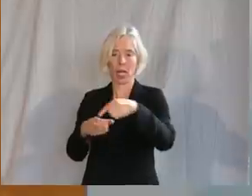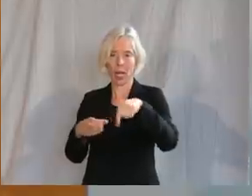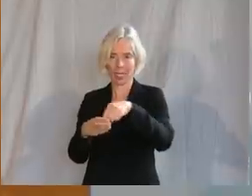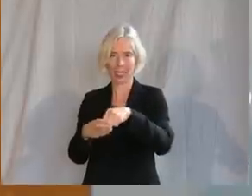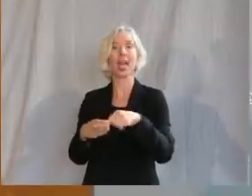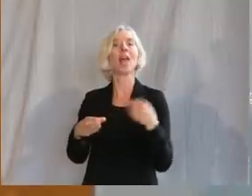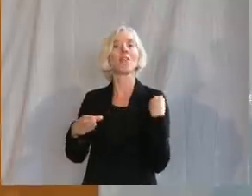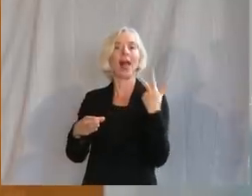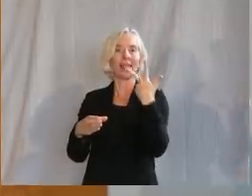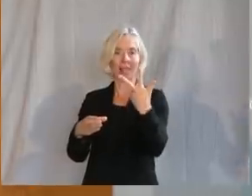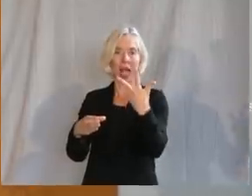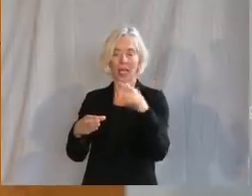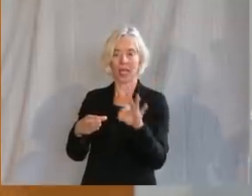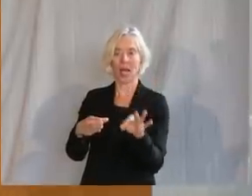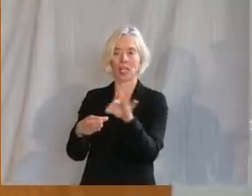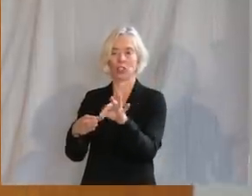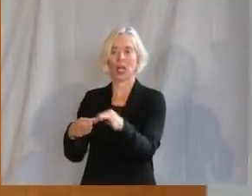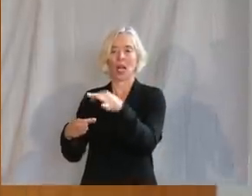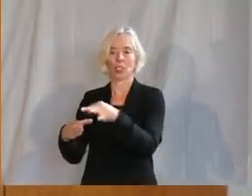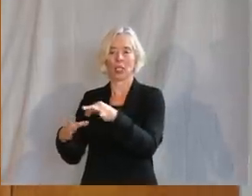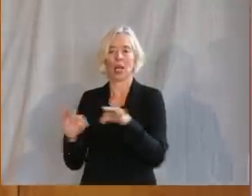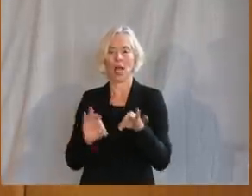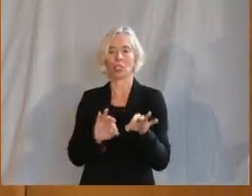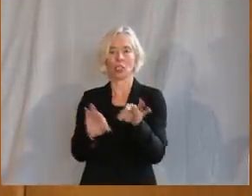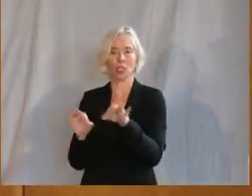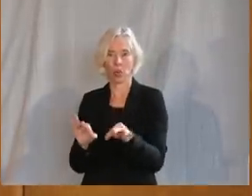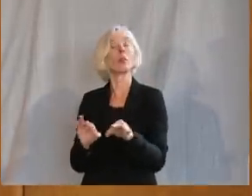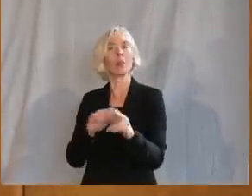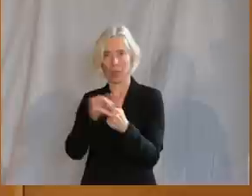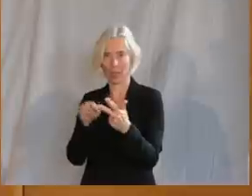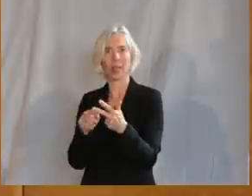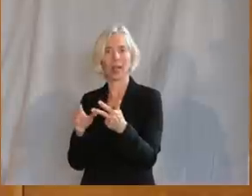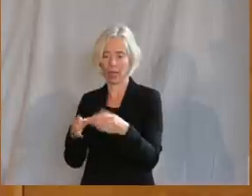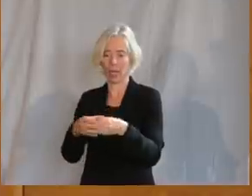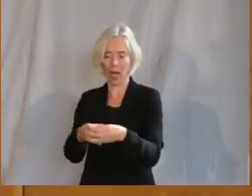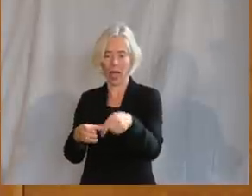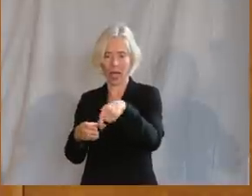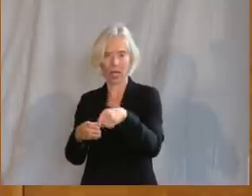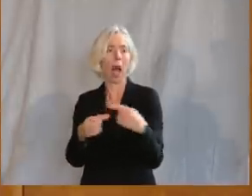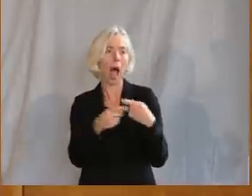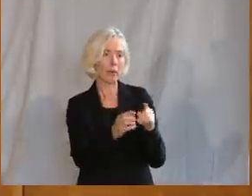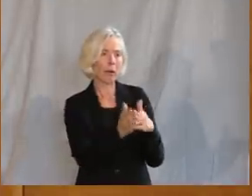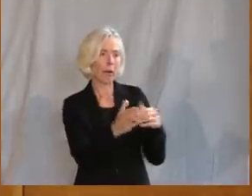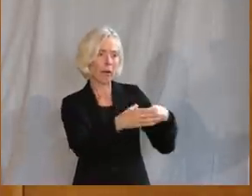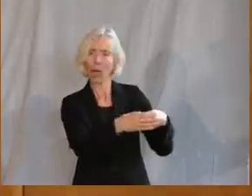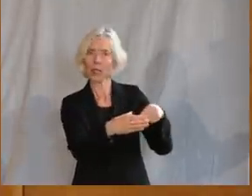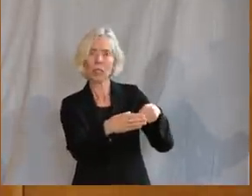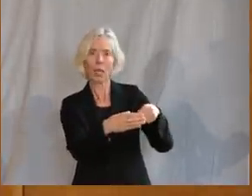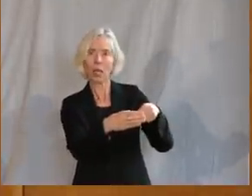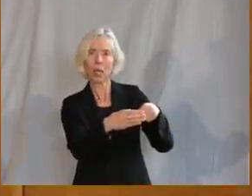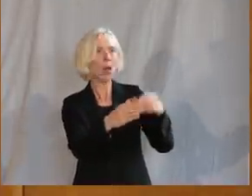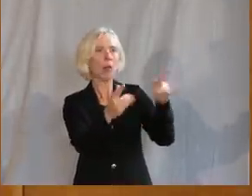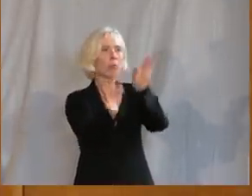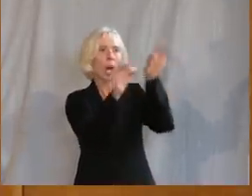man ja auch dazu sagen. Ich kann natürlich nicht berichten über die wir nicht kennen, die es bestimmt auch gibt. Und tatsächlich waren es immer Einzelfälle. Also